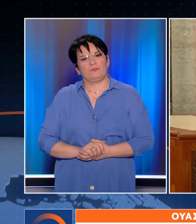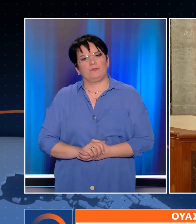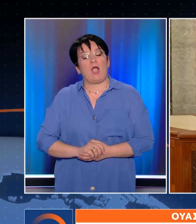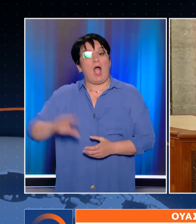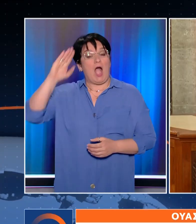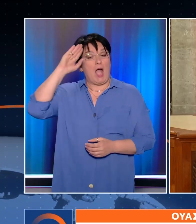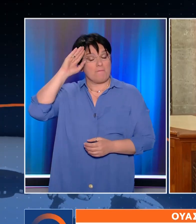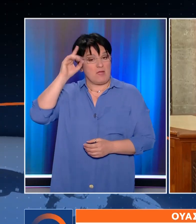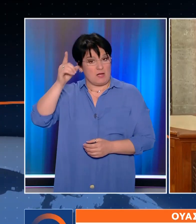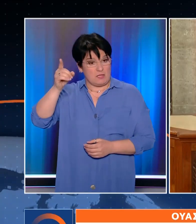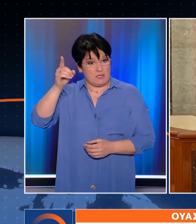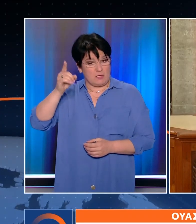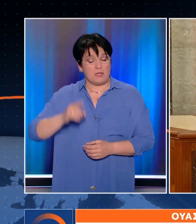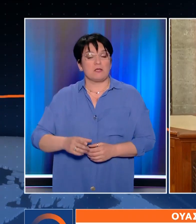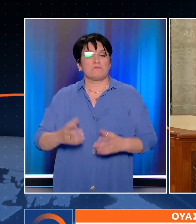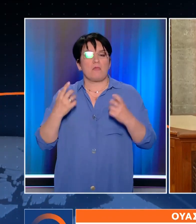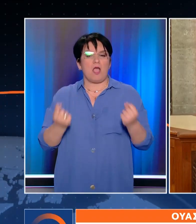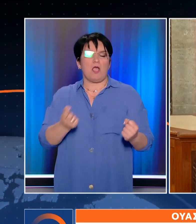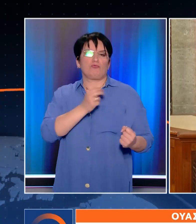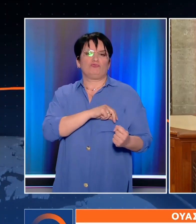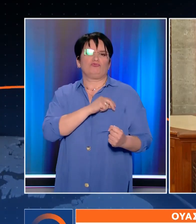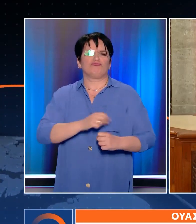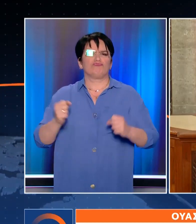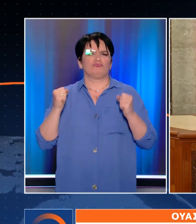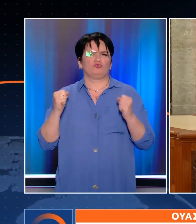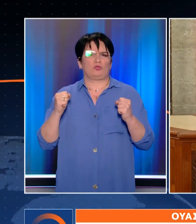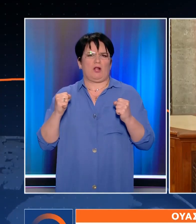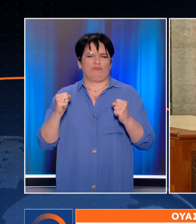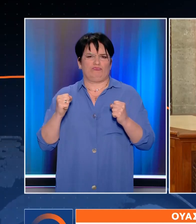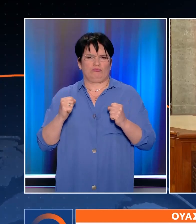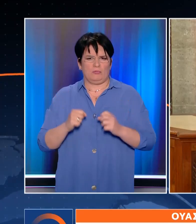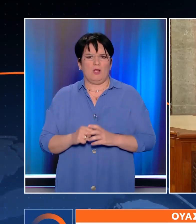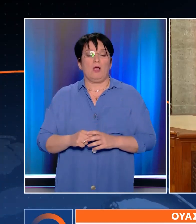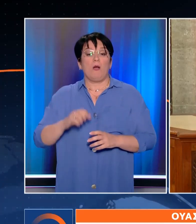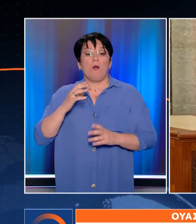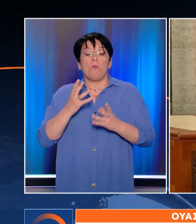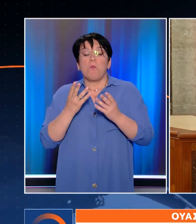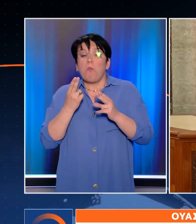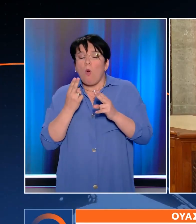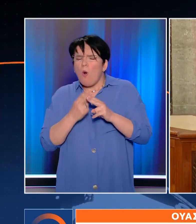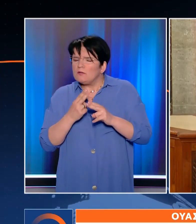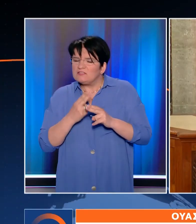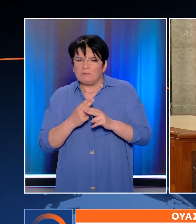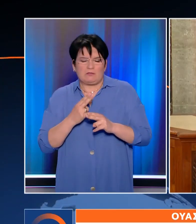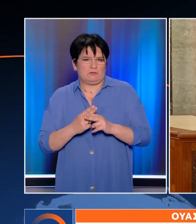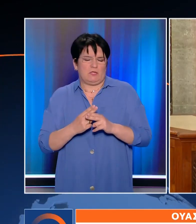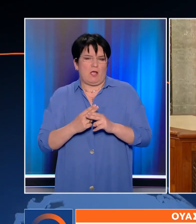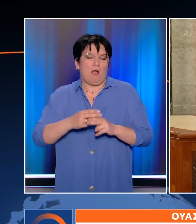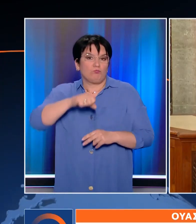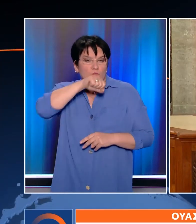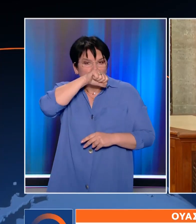Οι Ηνωμένες Πολιτείες Αμερικής έχουν ζωτικά συμφέροντα σε αυτό το μέρος του κόσμου και έχει πάρα πολύ μεγάλη σημασία